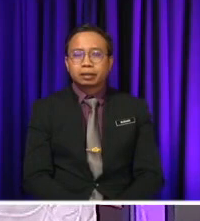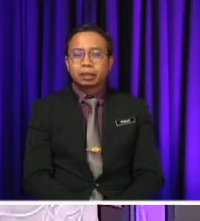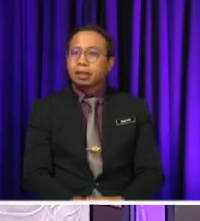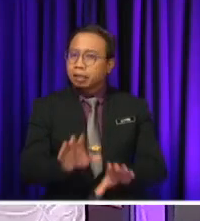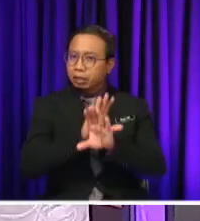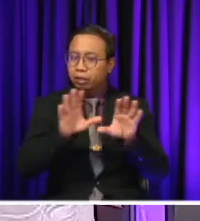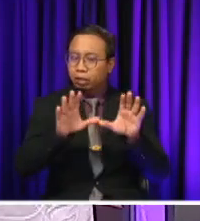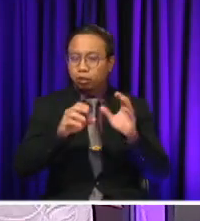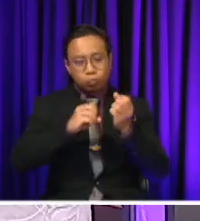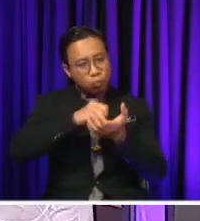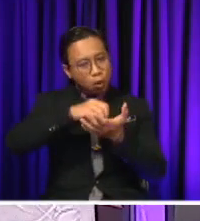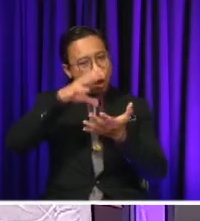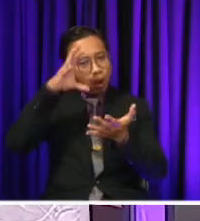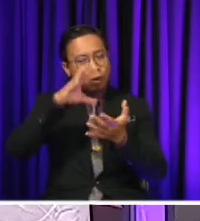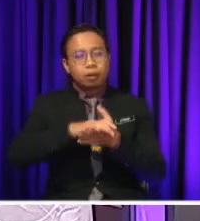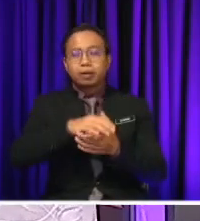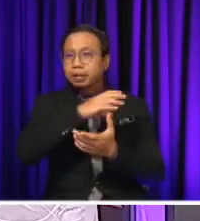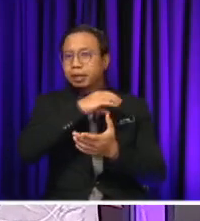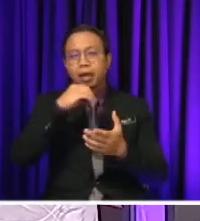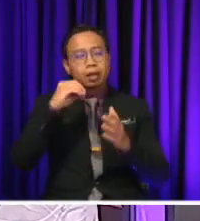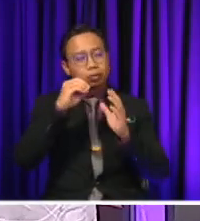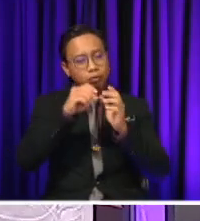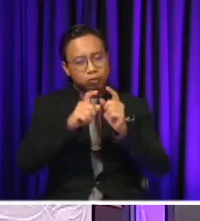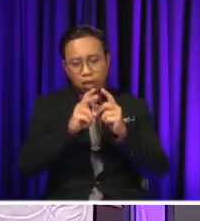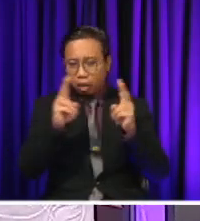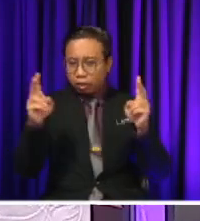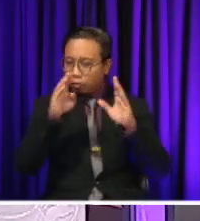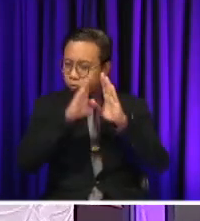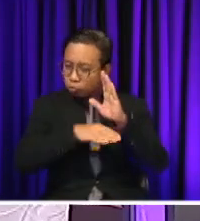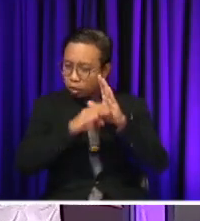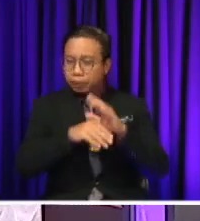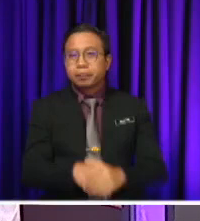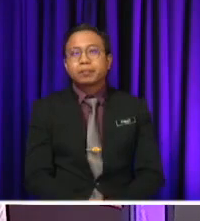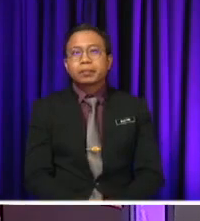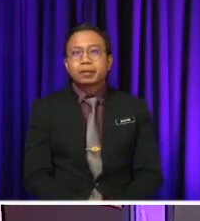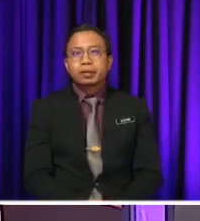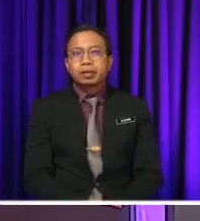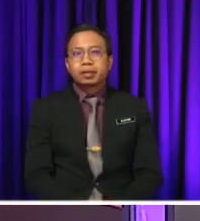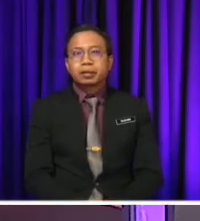terlalu mahal dan terlalu murah kalau terlalu murah dia memang